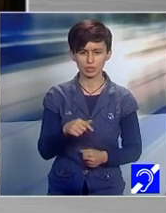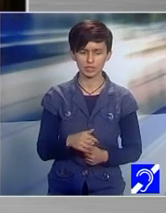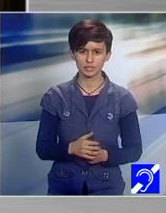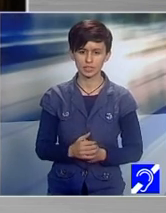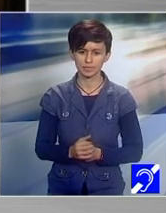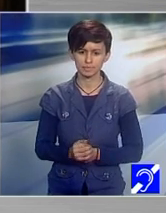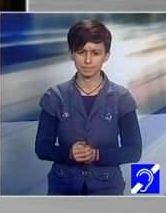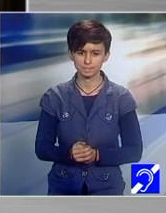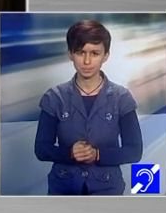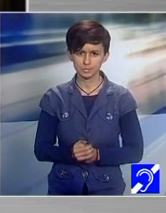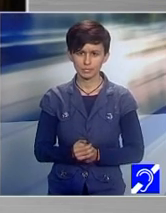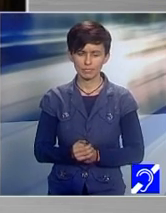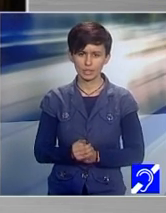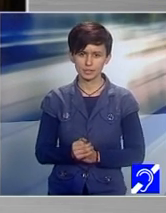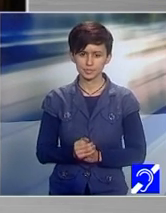de la casă.